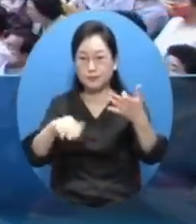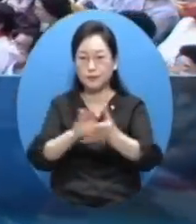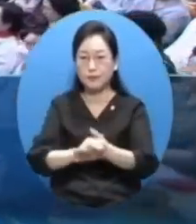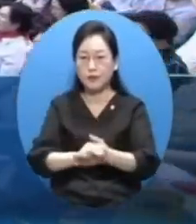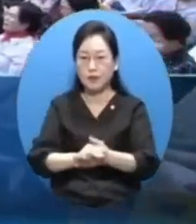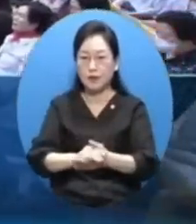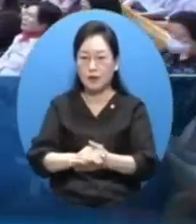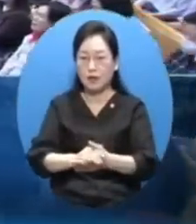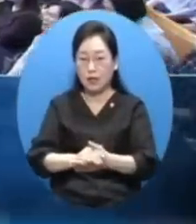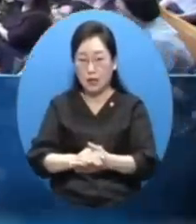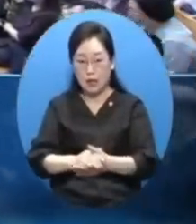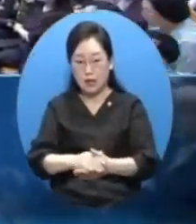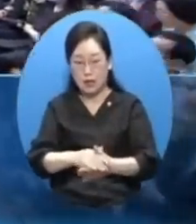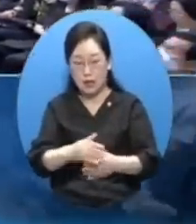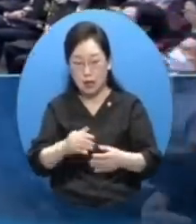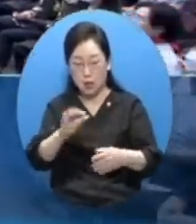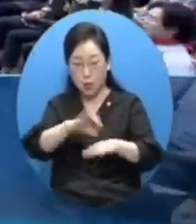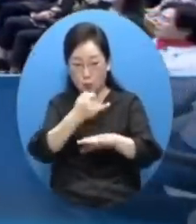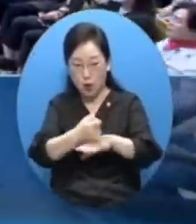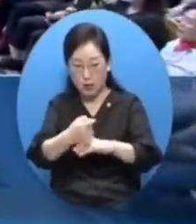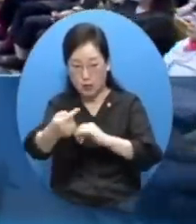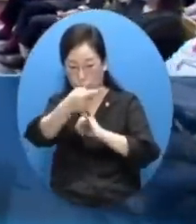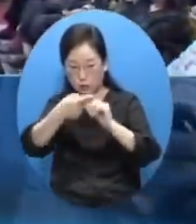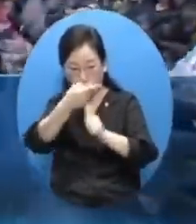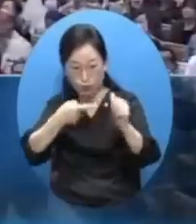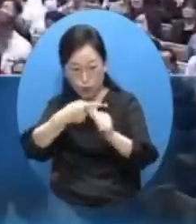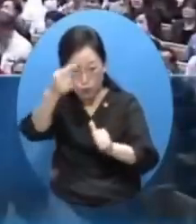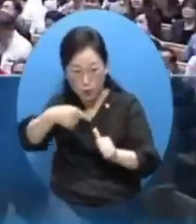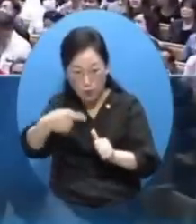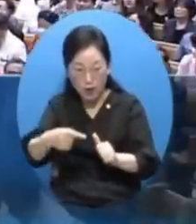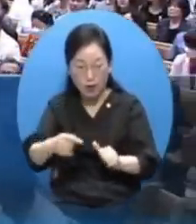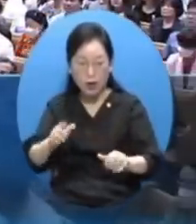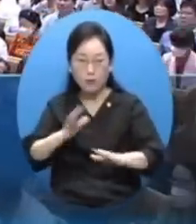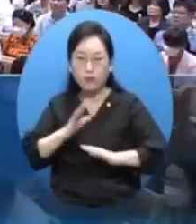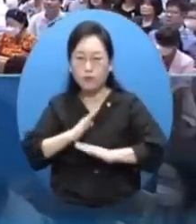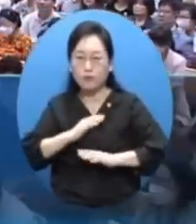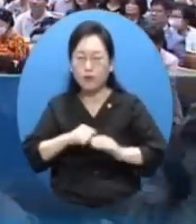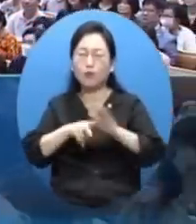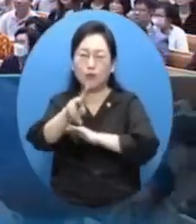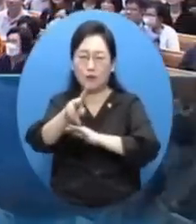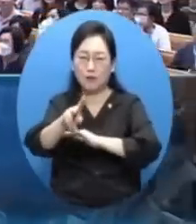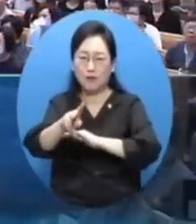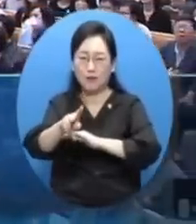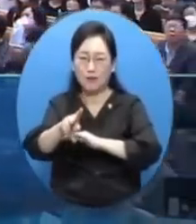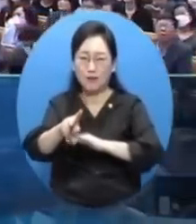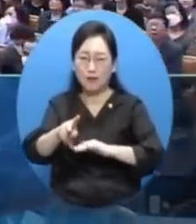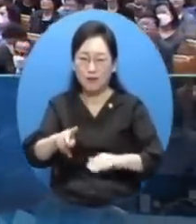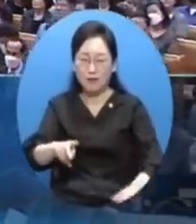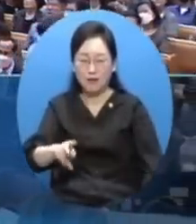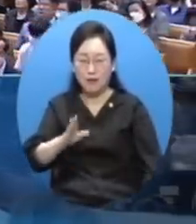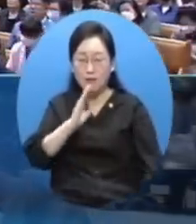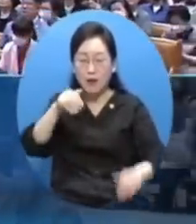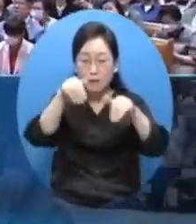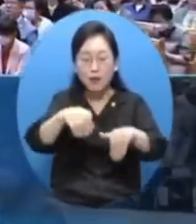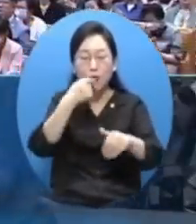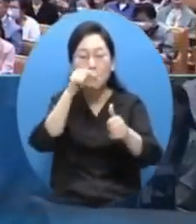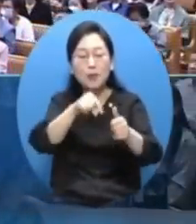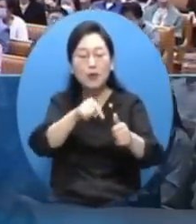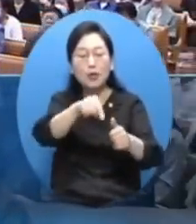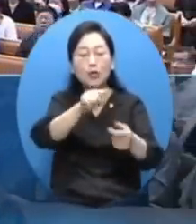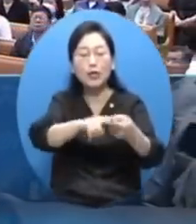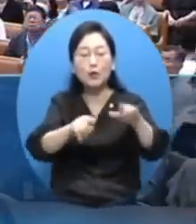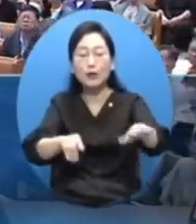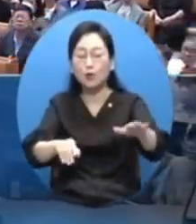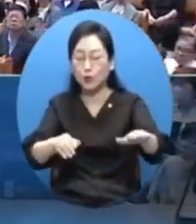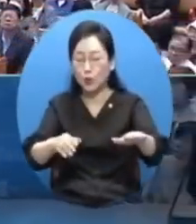보고 일어나 자기의 생명을 위해 도망하여 유다에 속한 부엘세바 이르러 자기의 사원을 그곳에 머물게 하고 자기